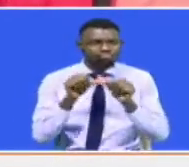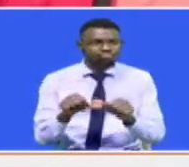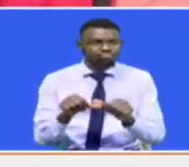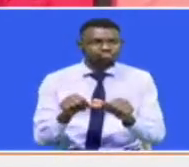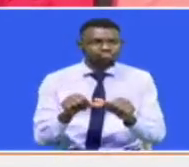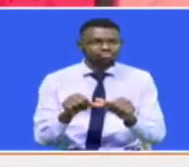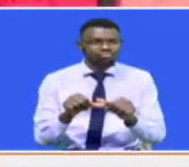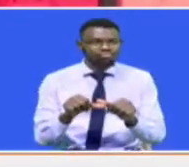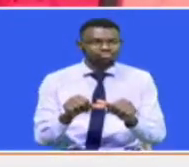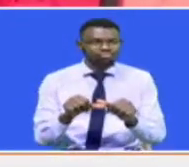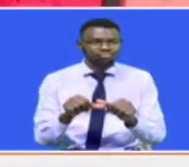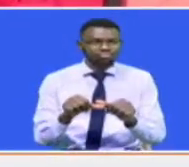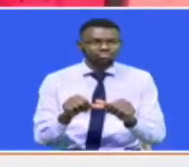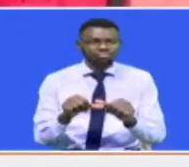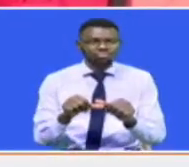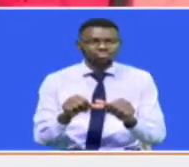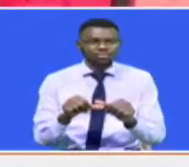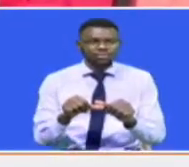na